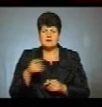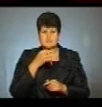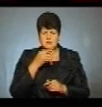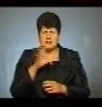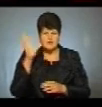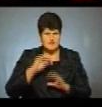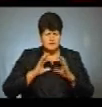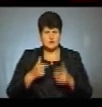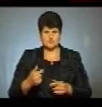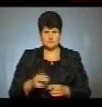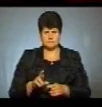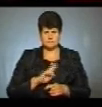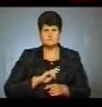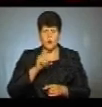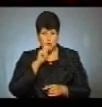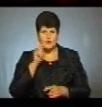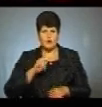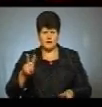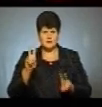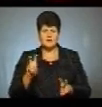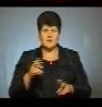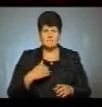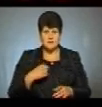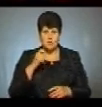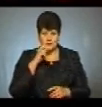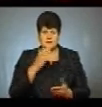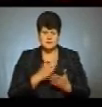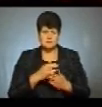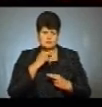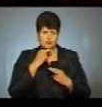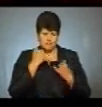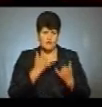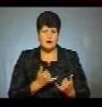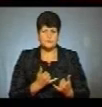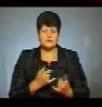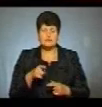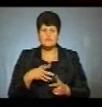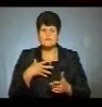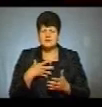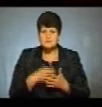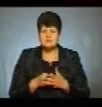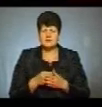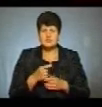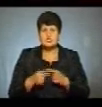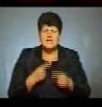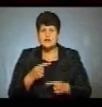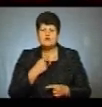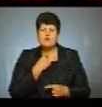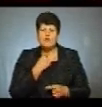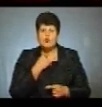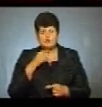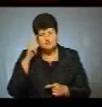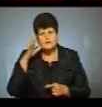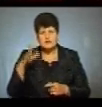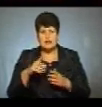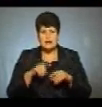українка, що вона, ми, українці, вартуємо уваги. Вона в такий спосіб через свій голос прославила рідну